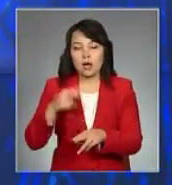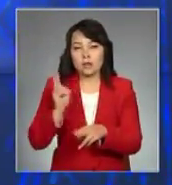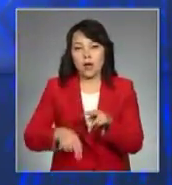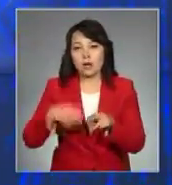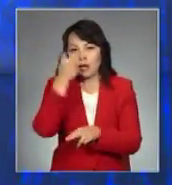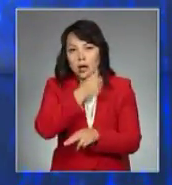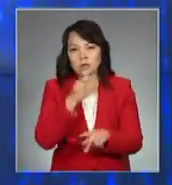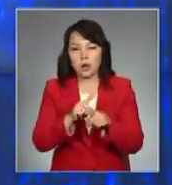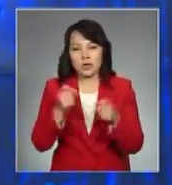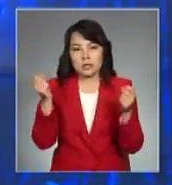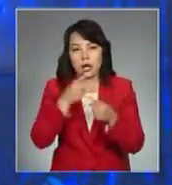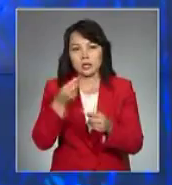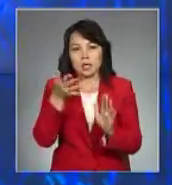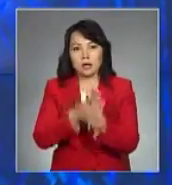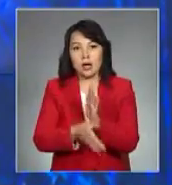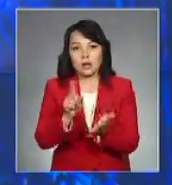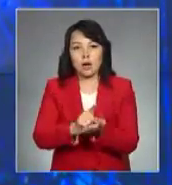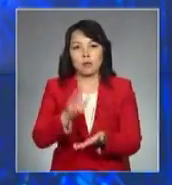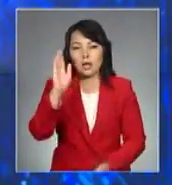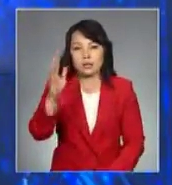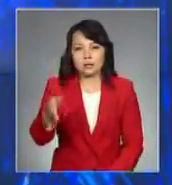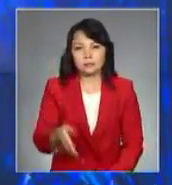дейін белгілі мақсатқа жұмсалмақ.